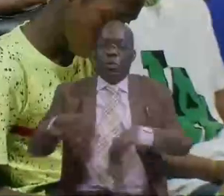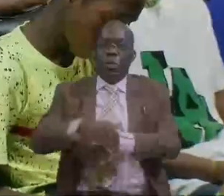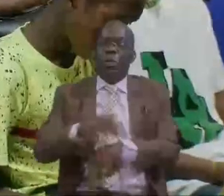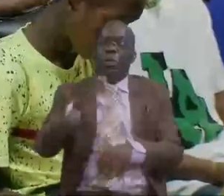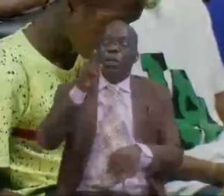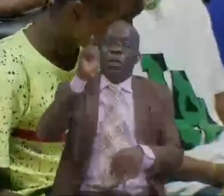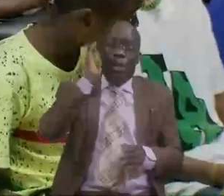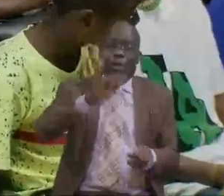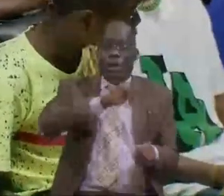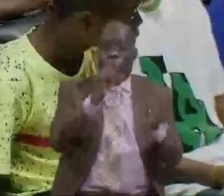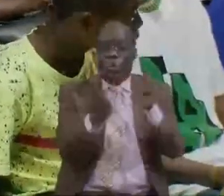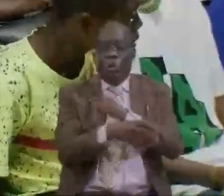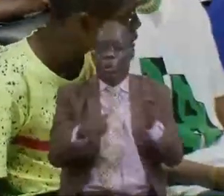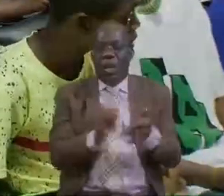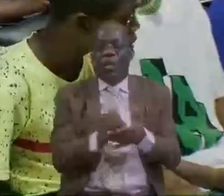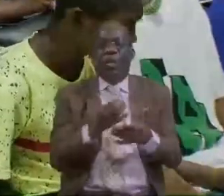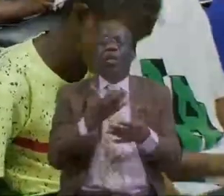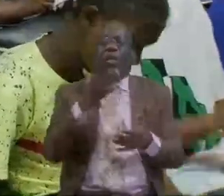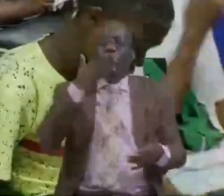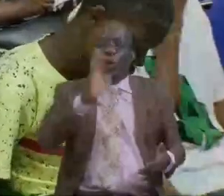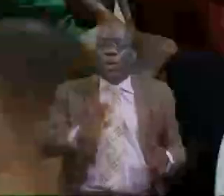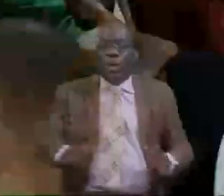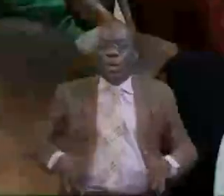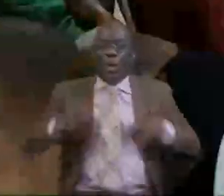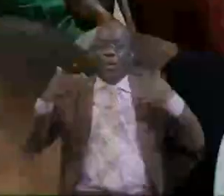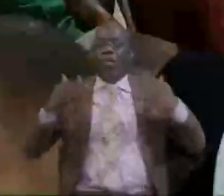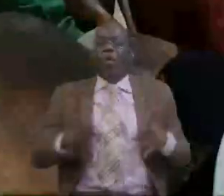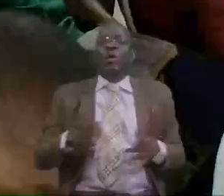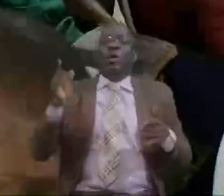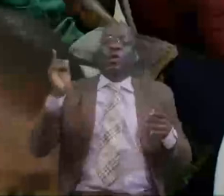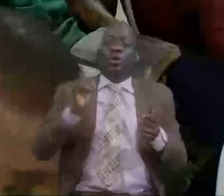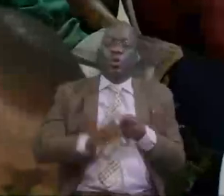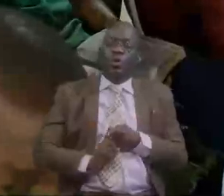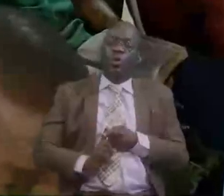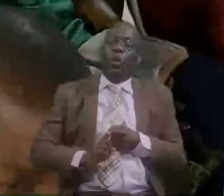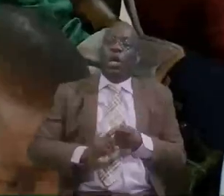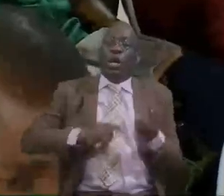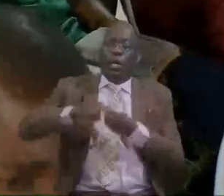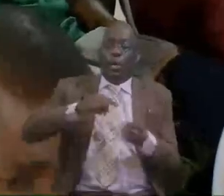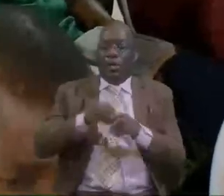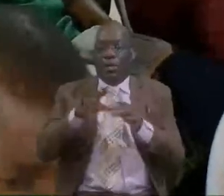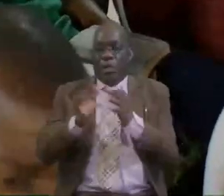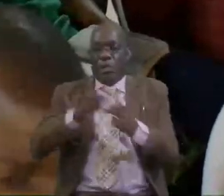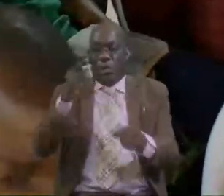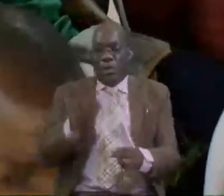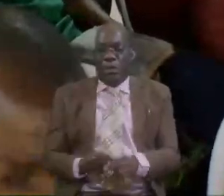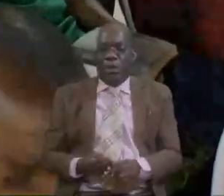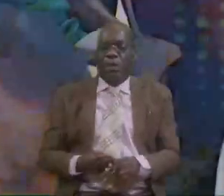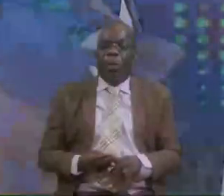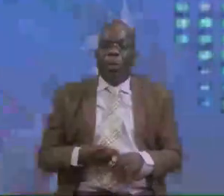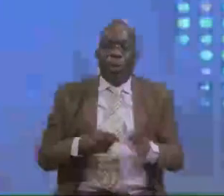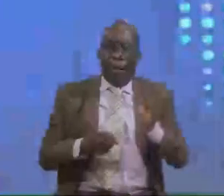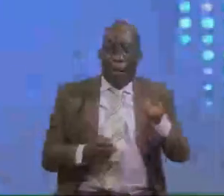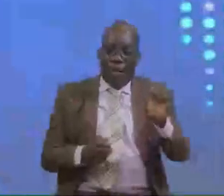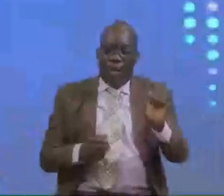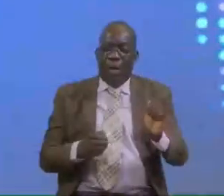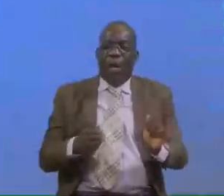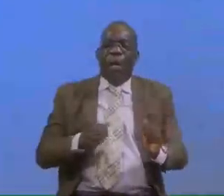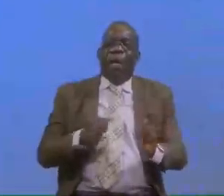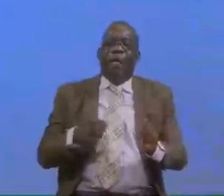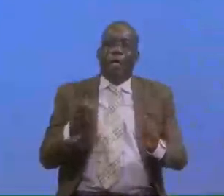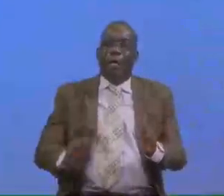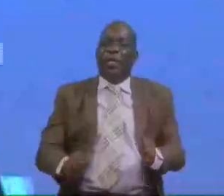méchante. Il va te transformer au nom de Jésus. Vie gâchée là-bas. Les